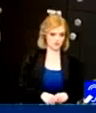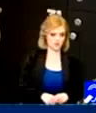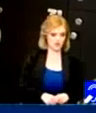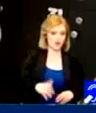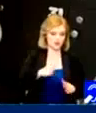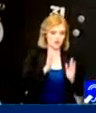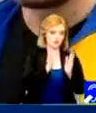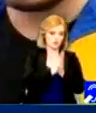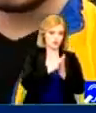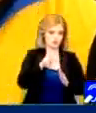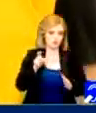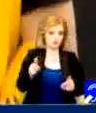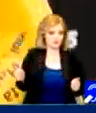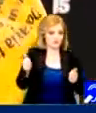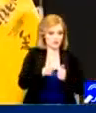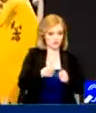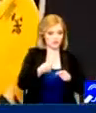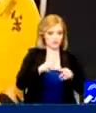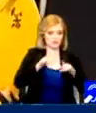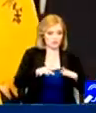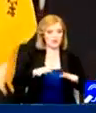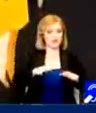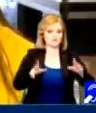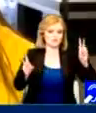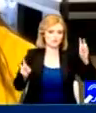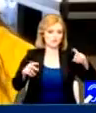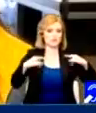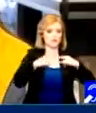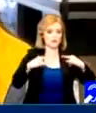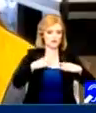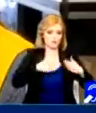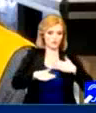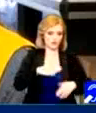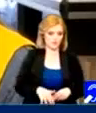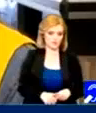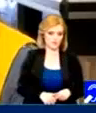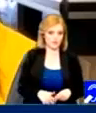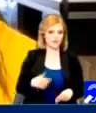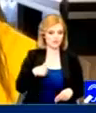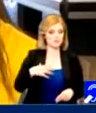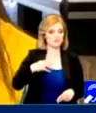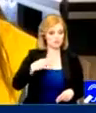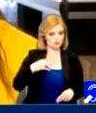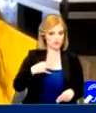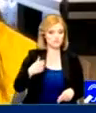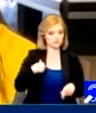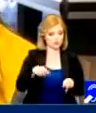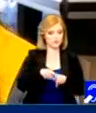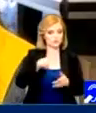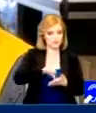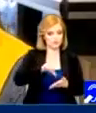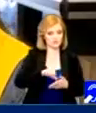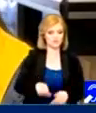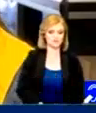au îndemnat pe cetățeni să se alăture campaniei Masa Bucuriei. Fiind voluntar, am vrut să mă implic, pentru că știu că rolul meu,